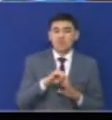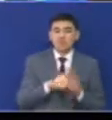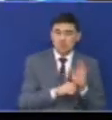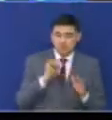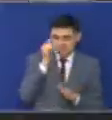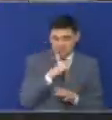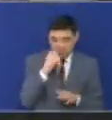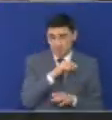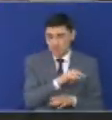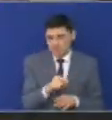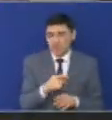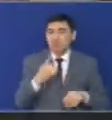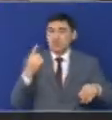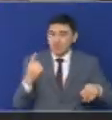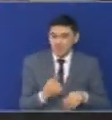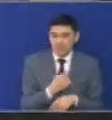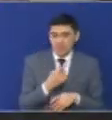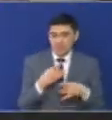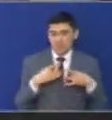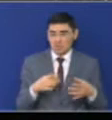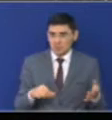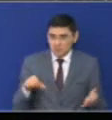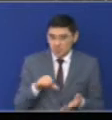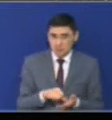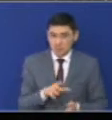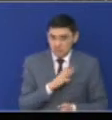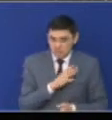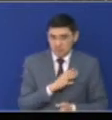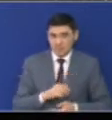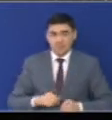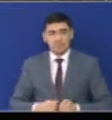этот праздник патриотизма, единства и дружбы.